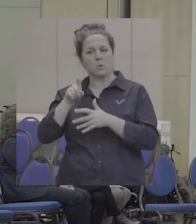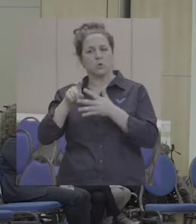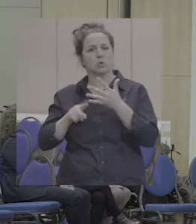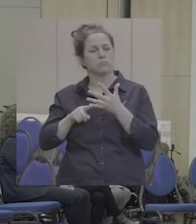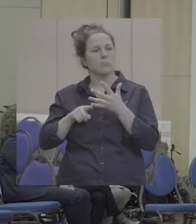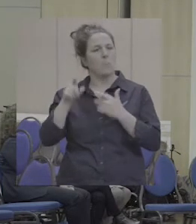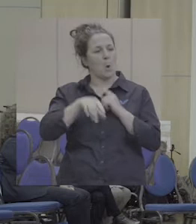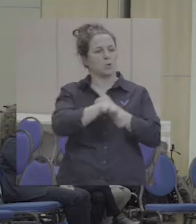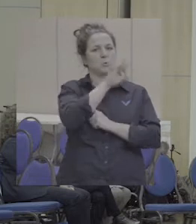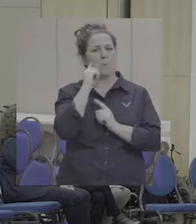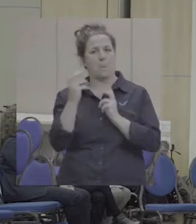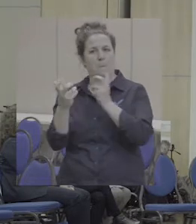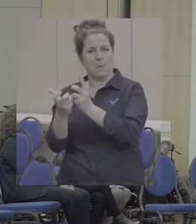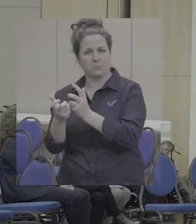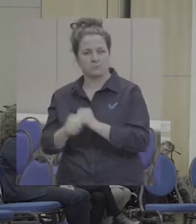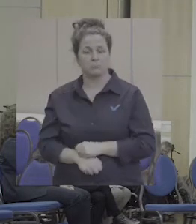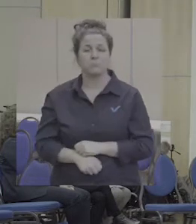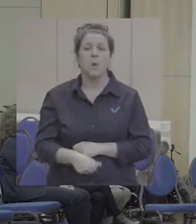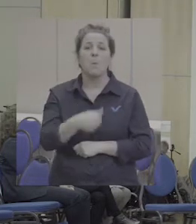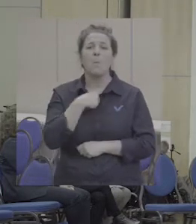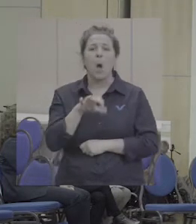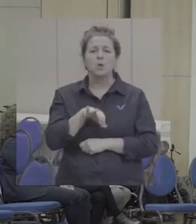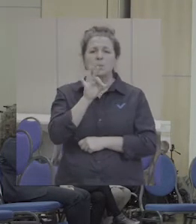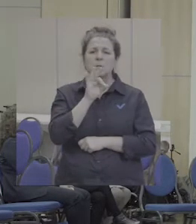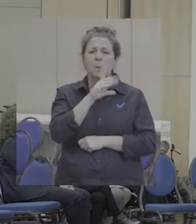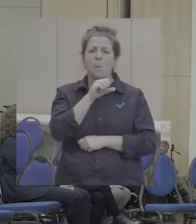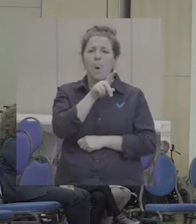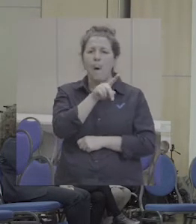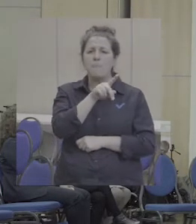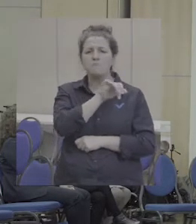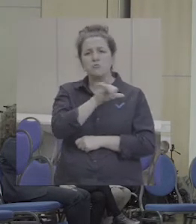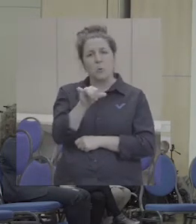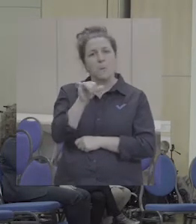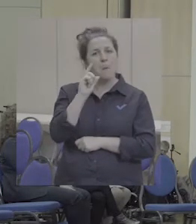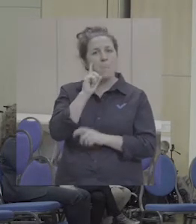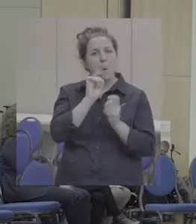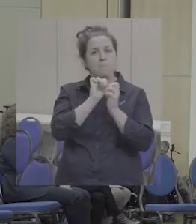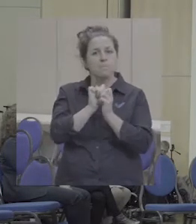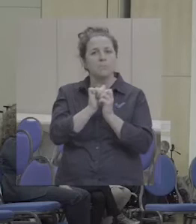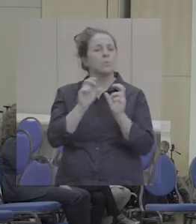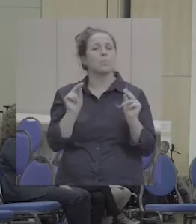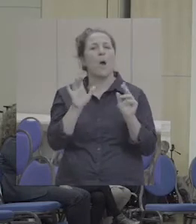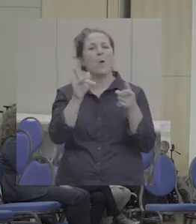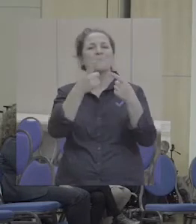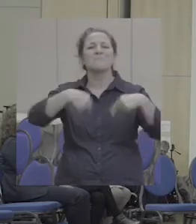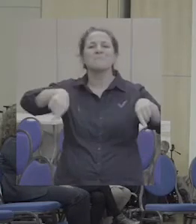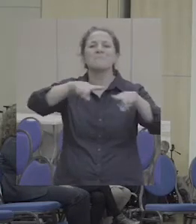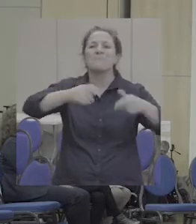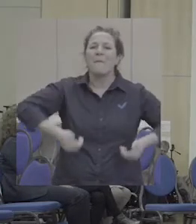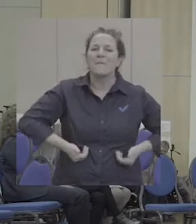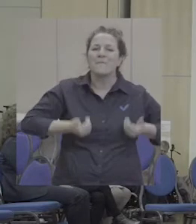Je n'ai pas choisi la coopérative seulement pour ça, aussi pour le milieu de vie qu'elle